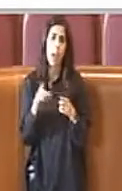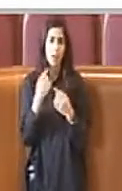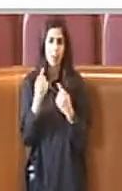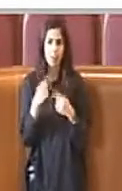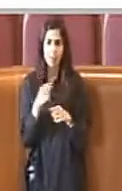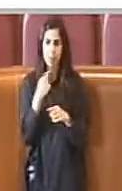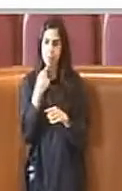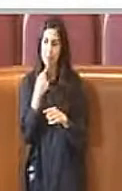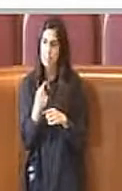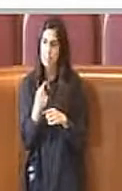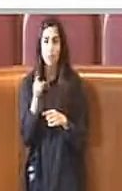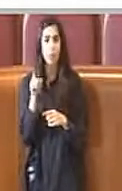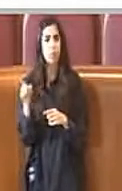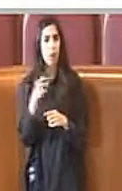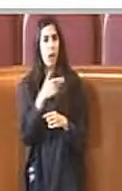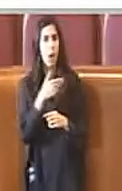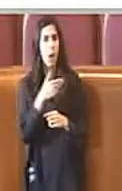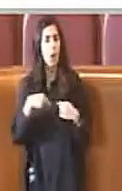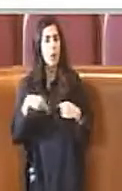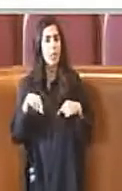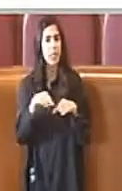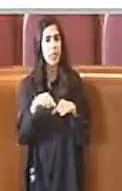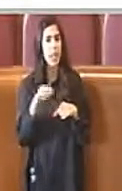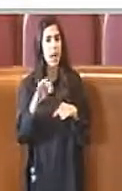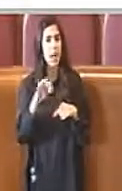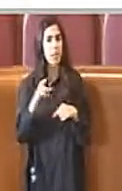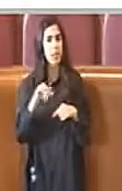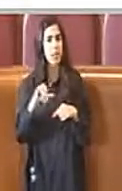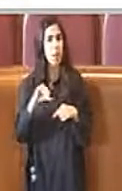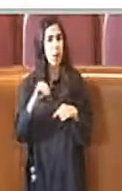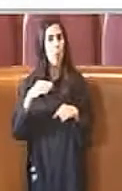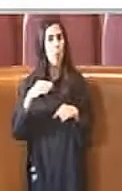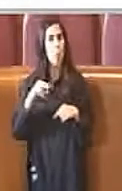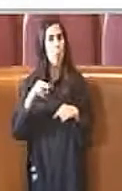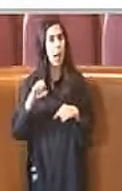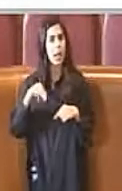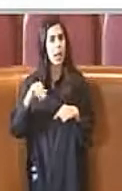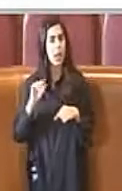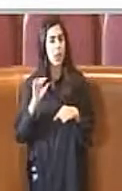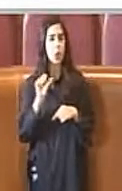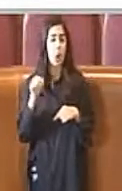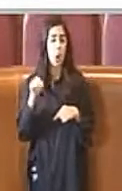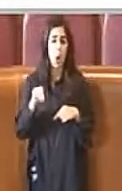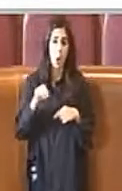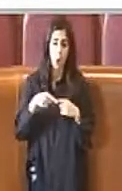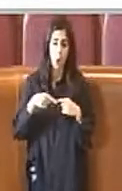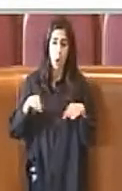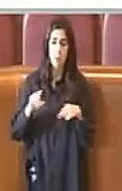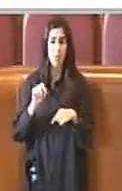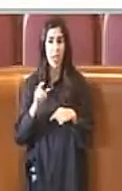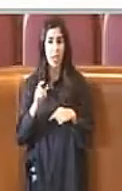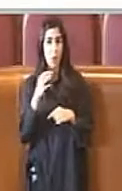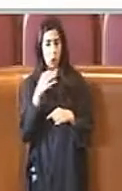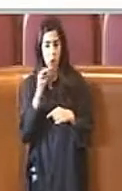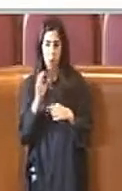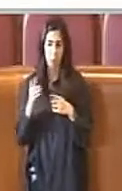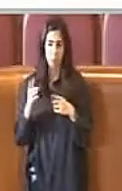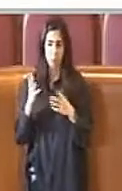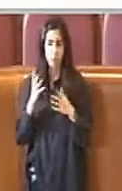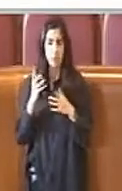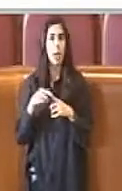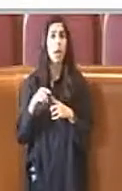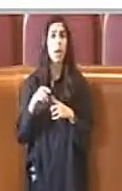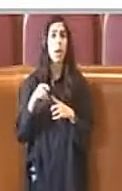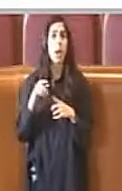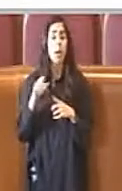solo dalla commissione del 20 ottobre scorso adesso non ricordo perfettamente la data ma già da diciamo dall'inizio della consigliatura almeno